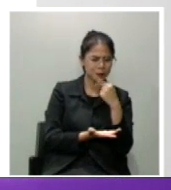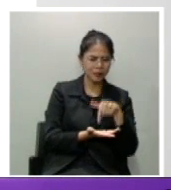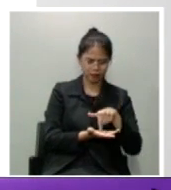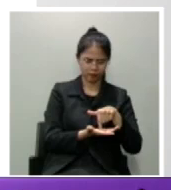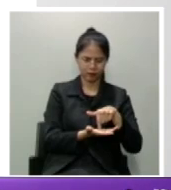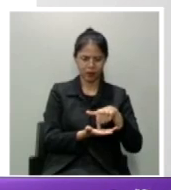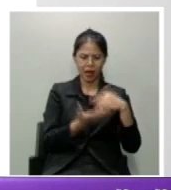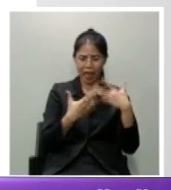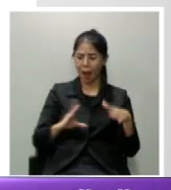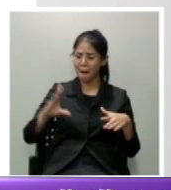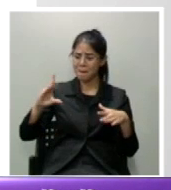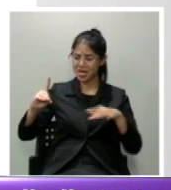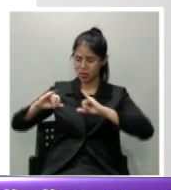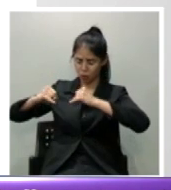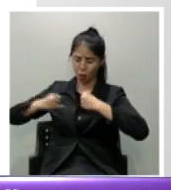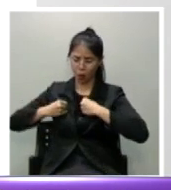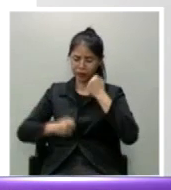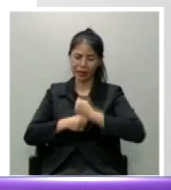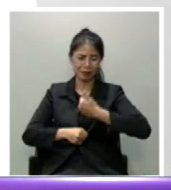ซน B ไม่มีทาง